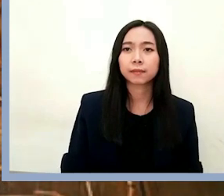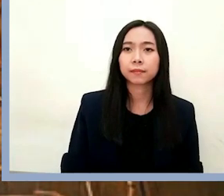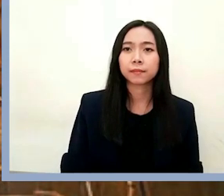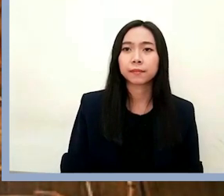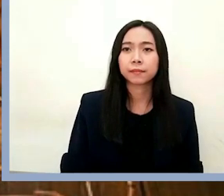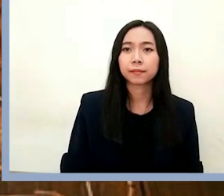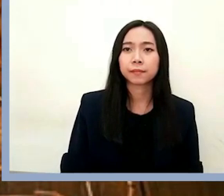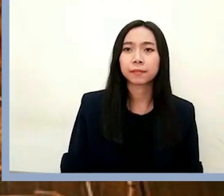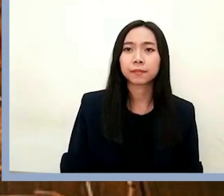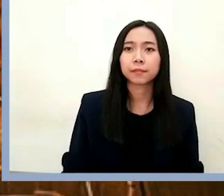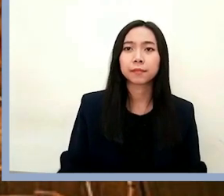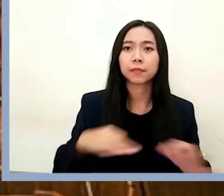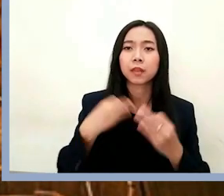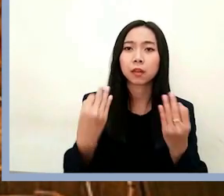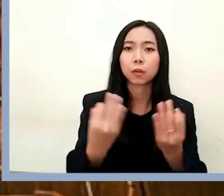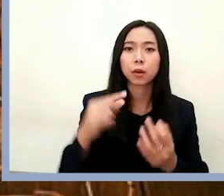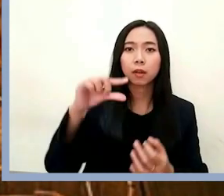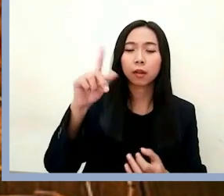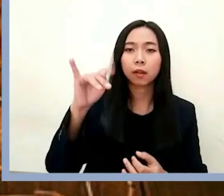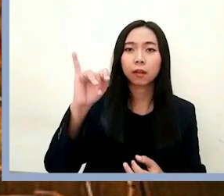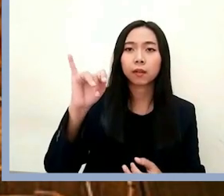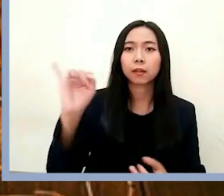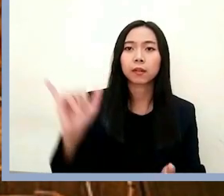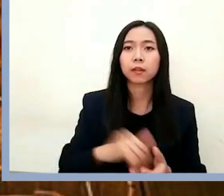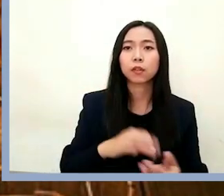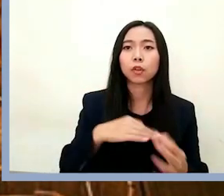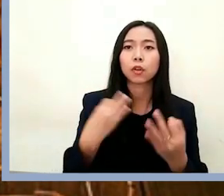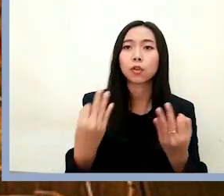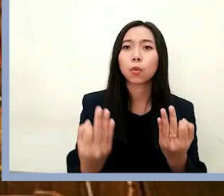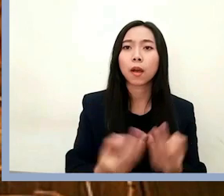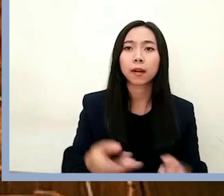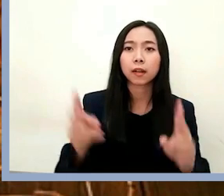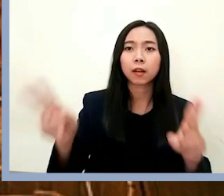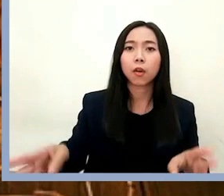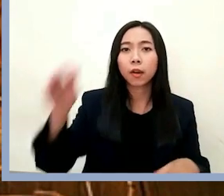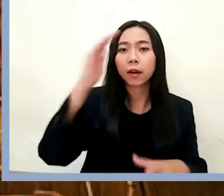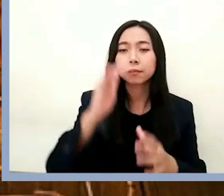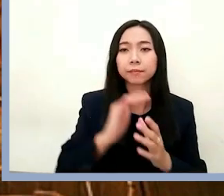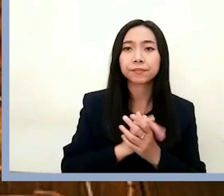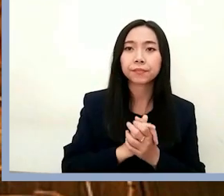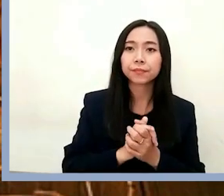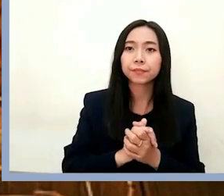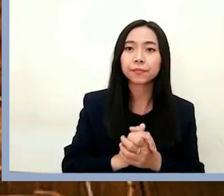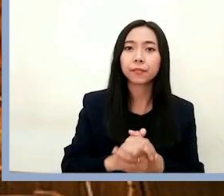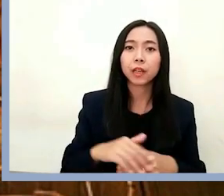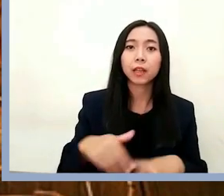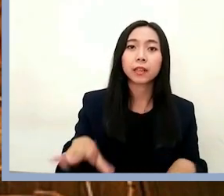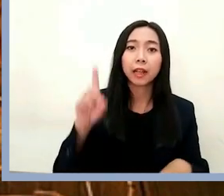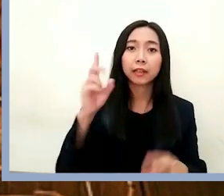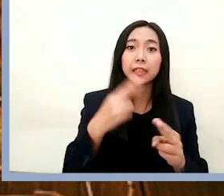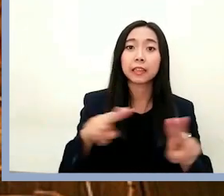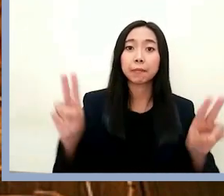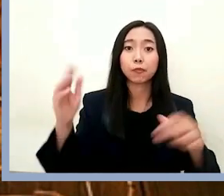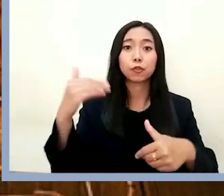keluarga GKI adalah keluarga umat percaya yang telah ditebus dengan